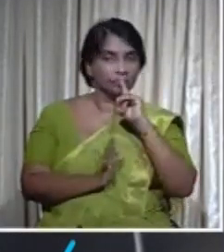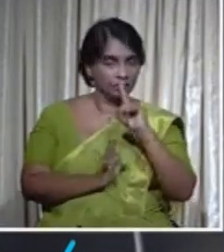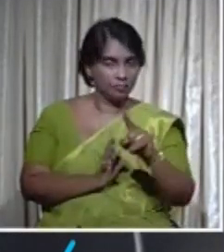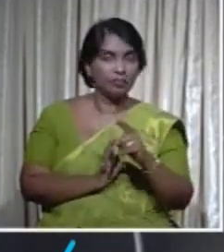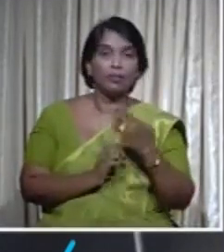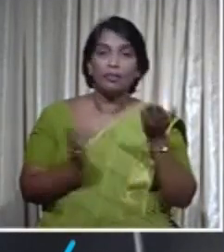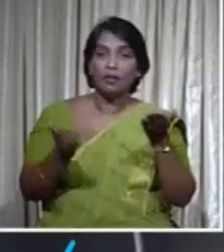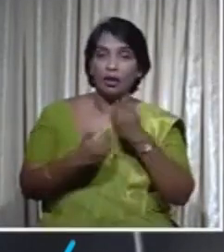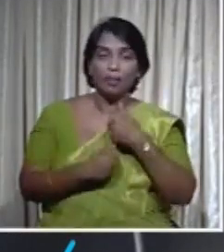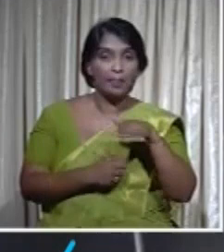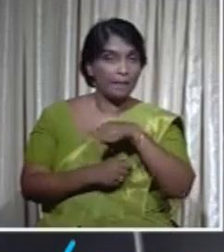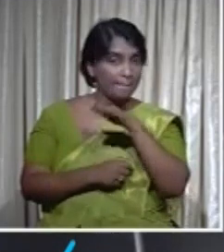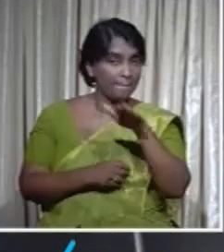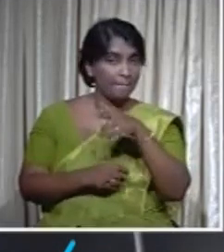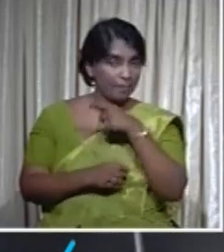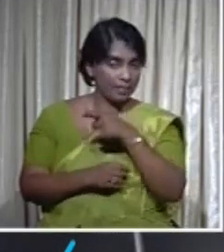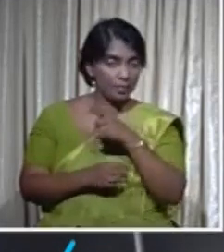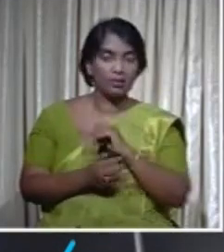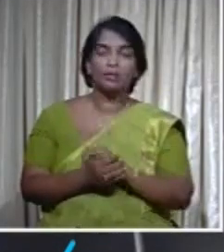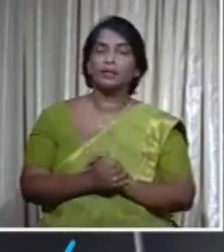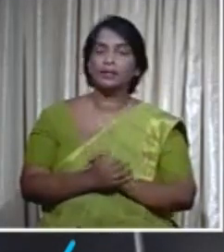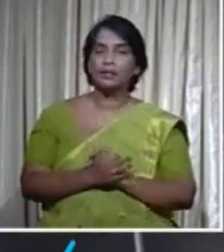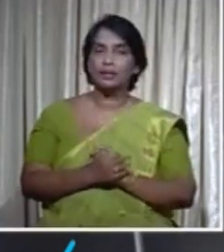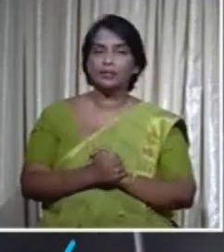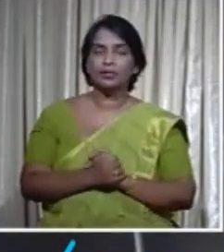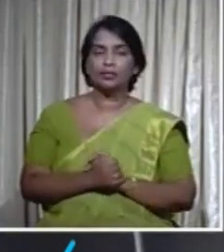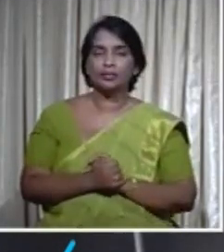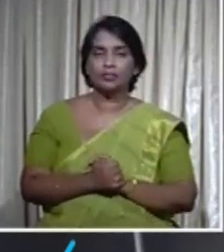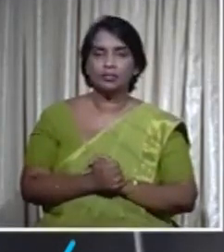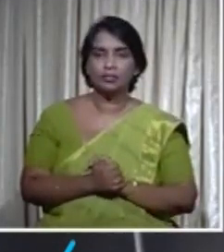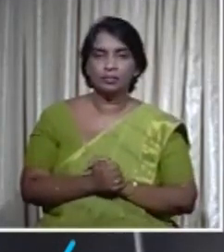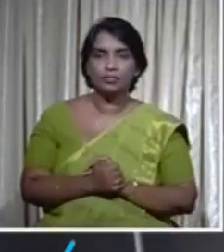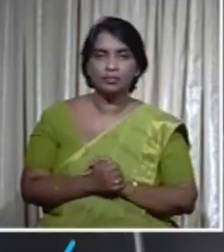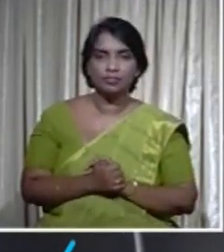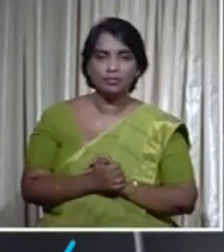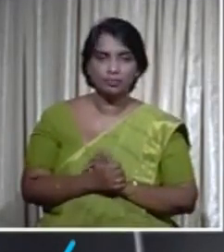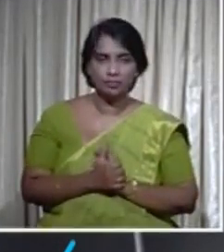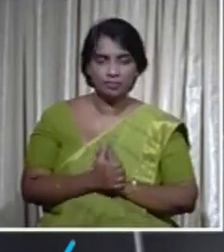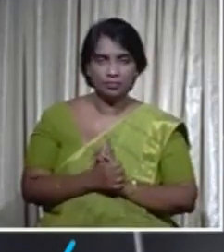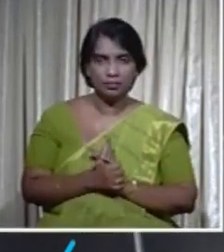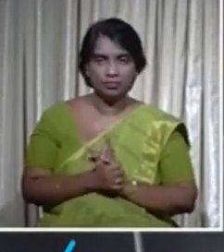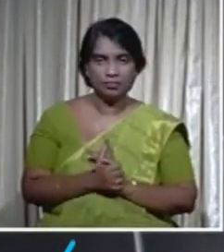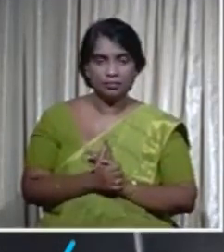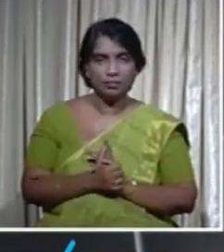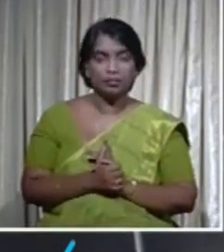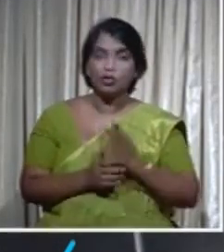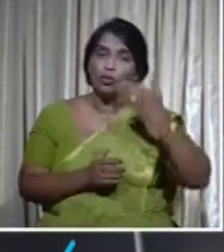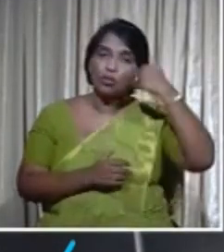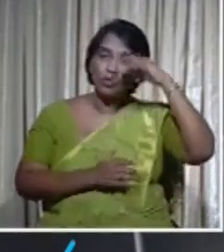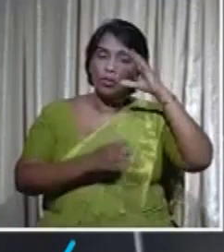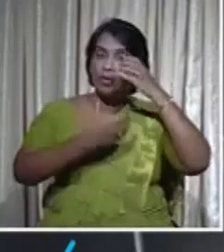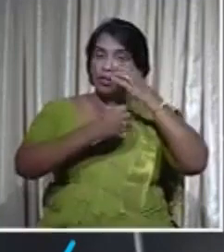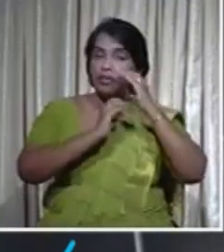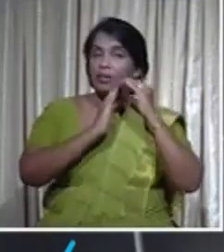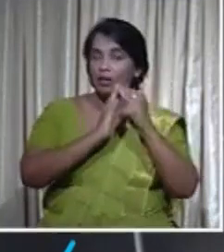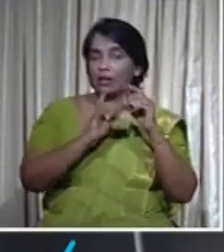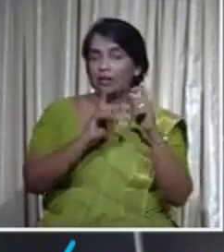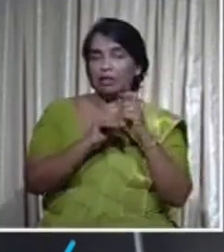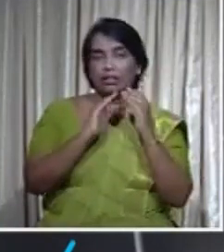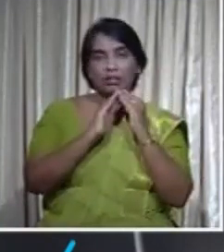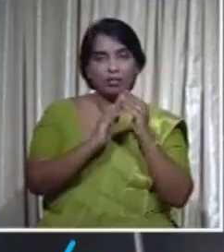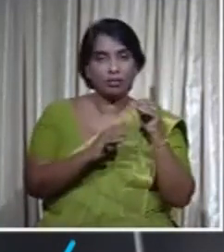பிரதேசத்திலே இந்த உதயபொருள் என்ன என்று தொல்பொருள் திணைக்களம்